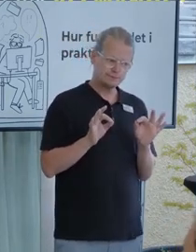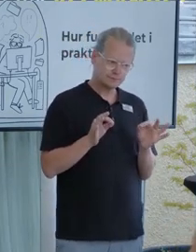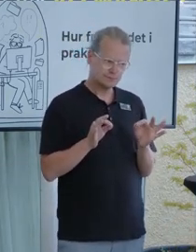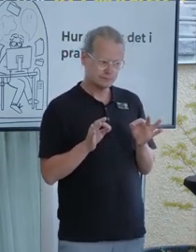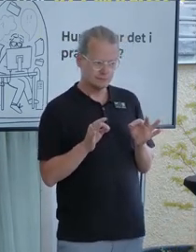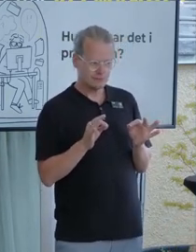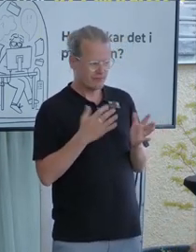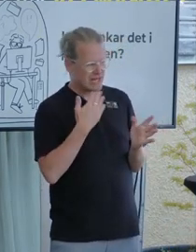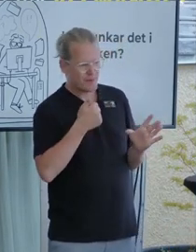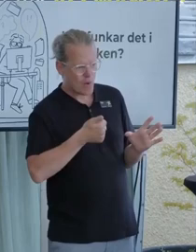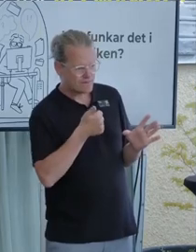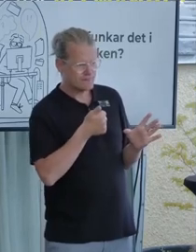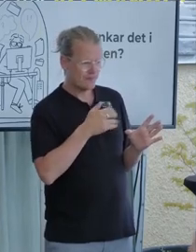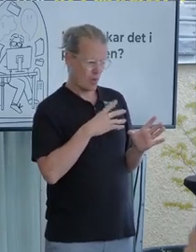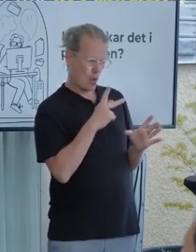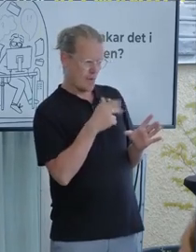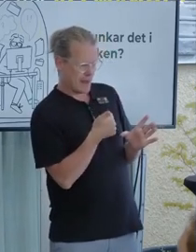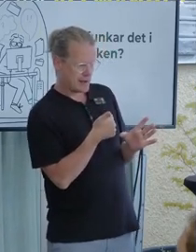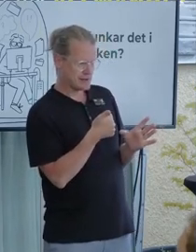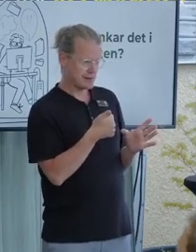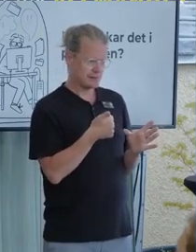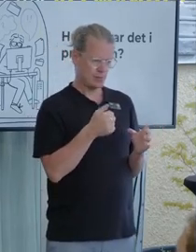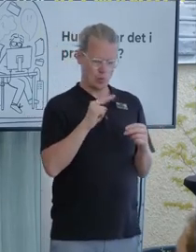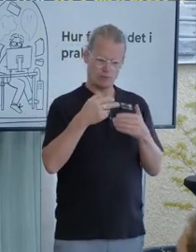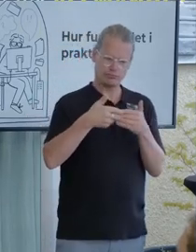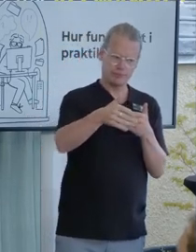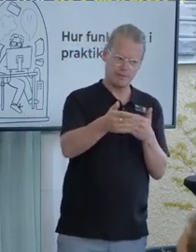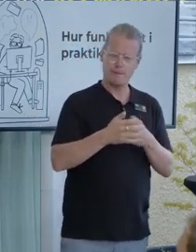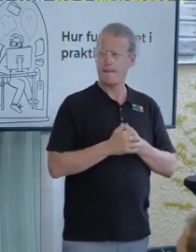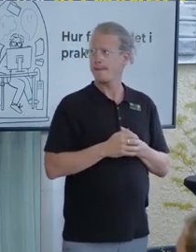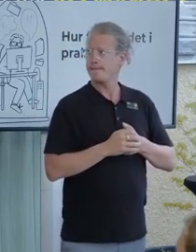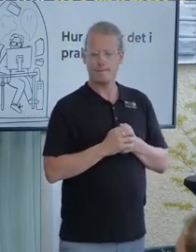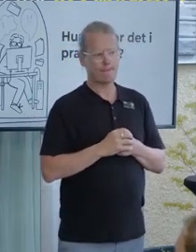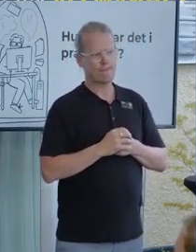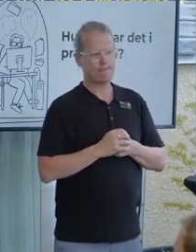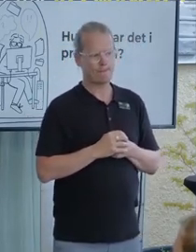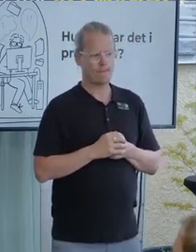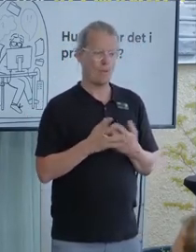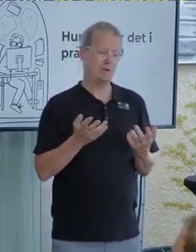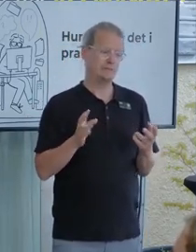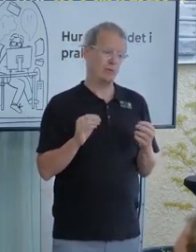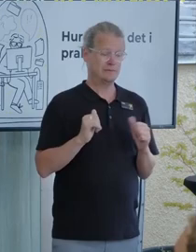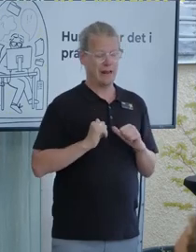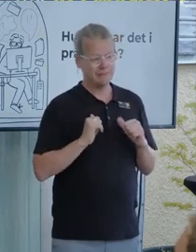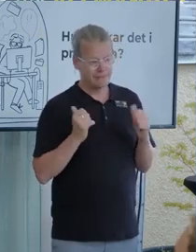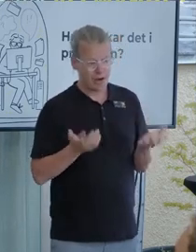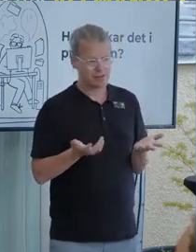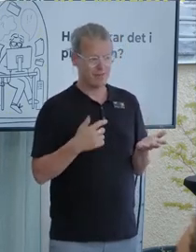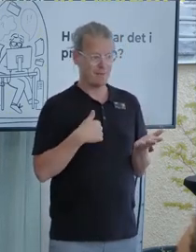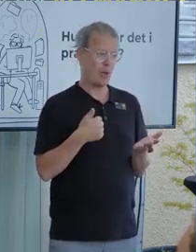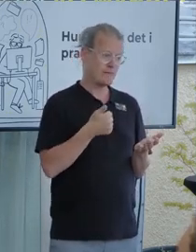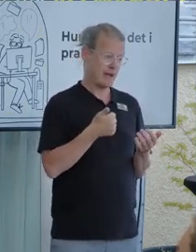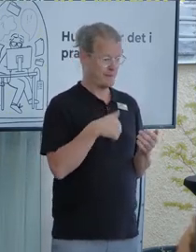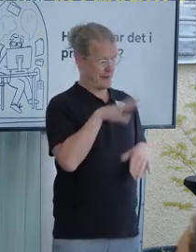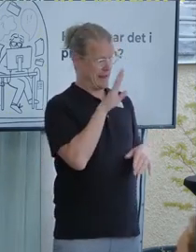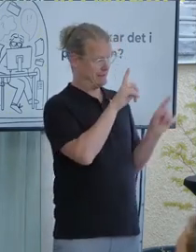framöver för att kunna stärka TDM-forskning? Nej, men det är klart att vi ser att vi skulle inte skada med lite mer resurser, men vi behöver också växa